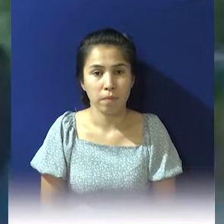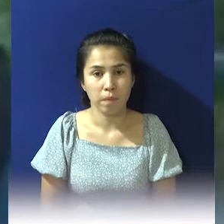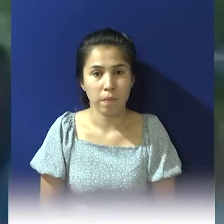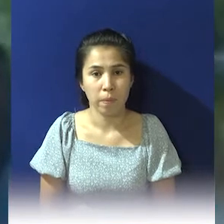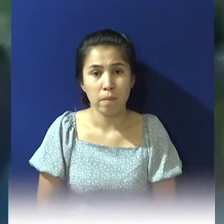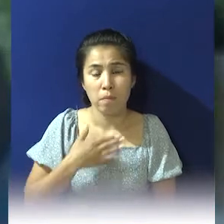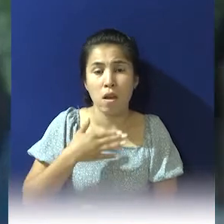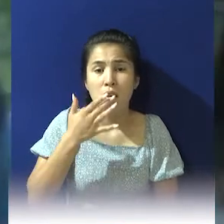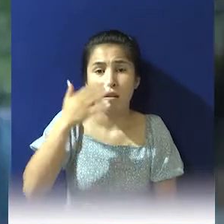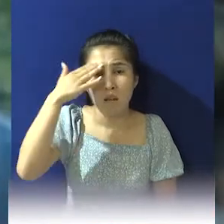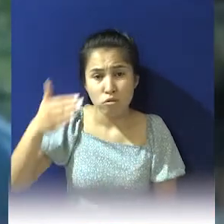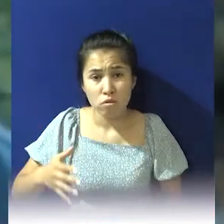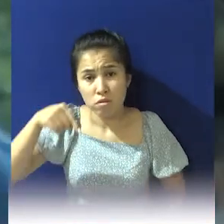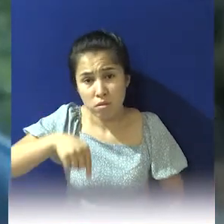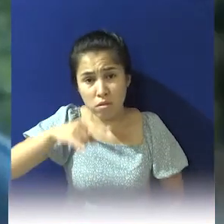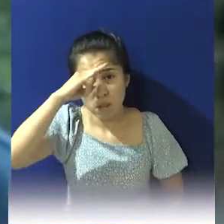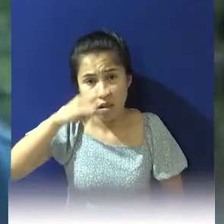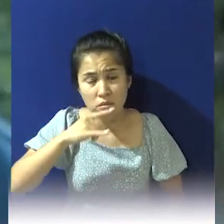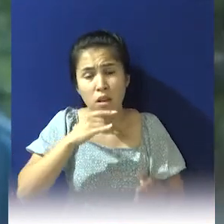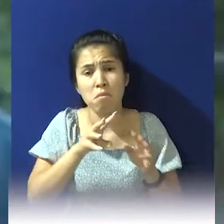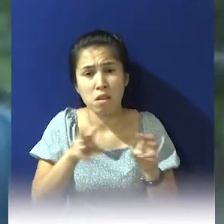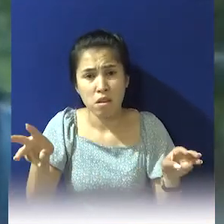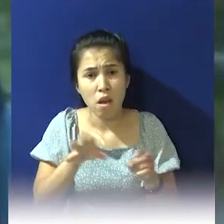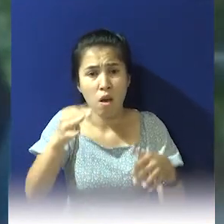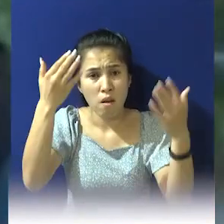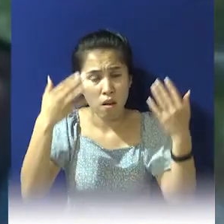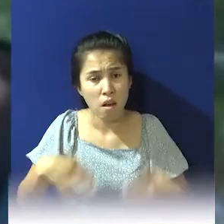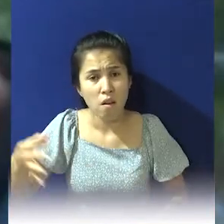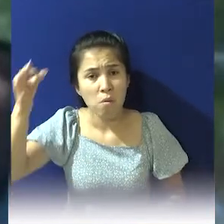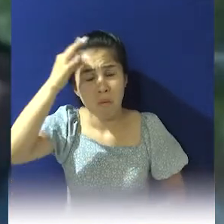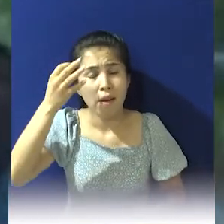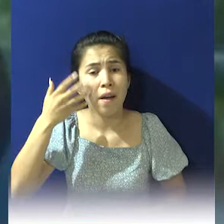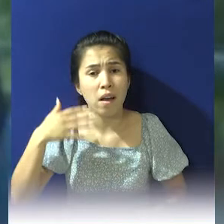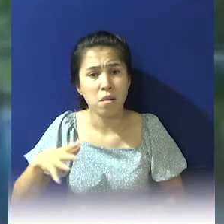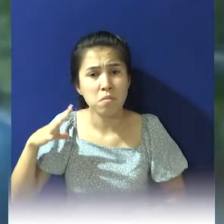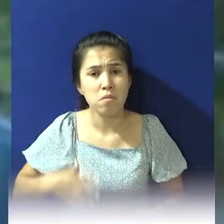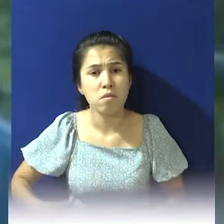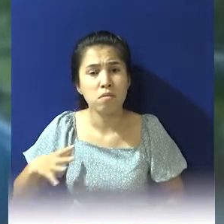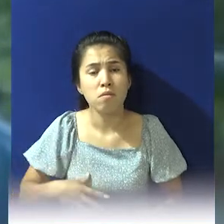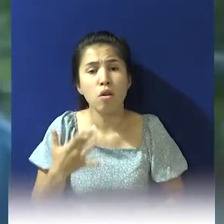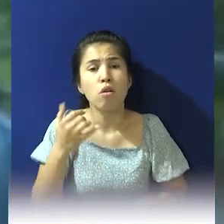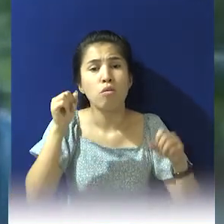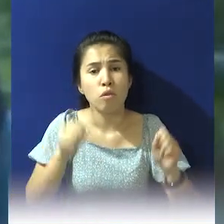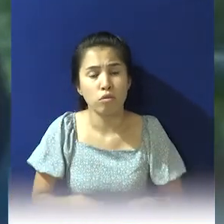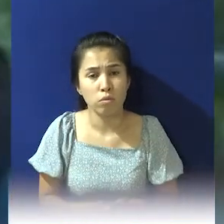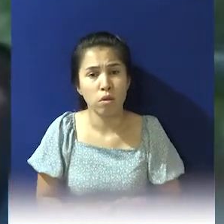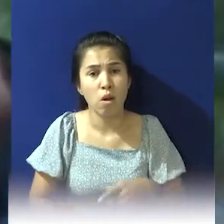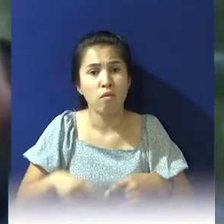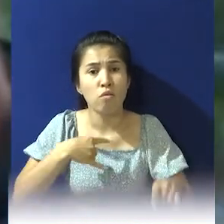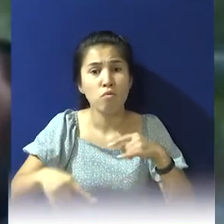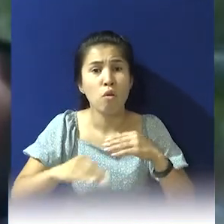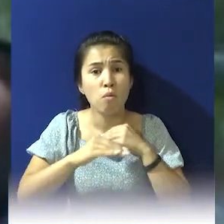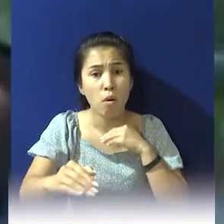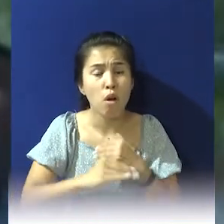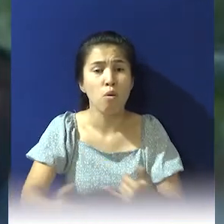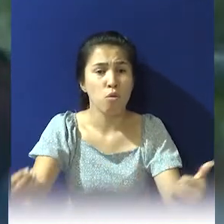вот, наверное, с мая месяца этого года. То есть поднялся вопрос о ремонтах, подъездах, о парковочных местах,